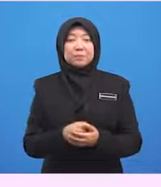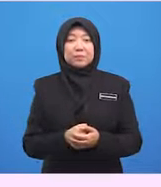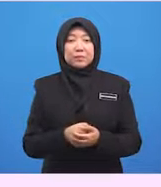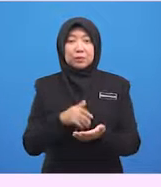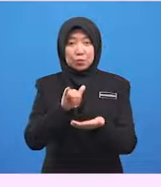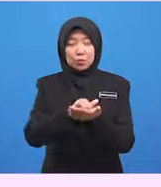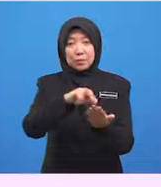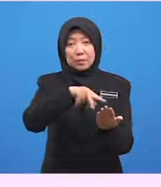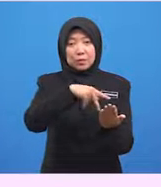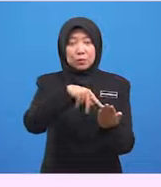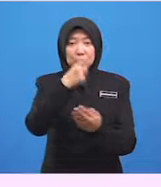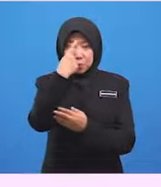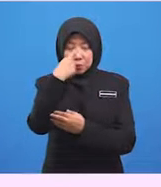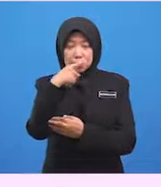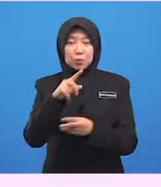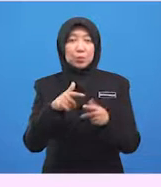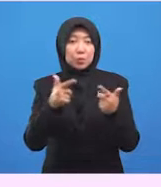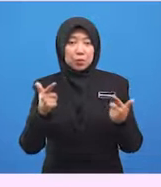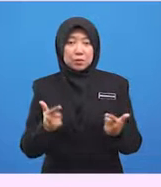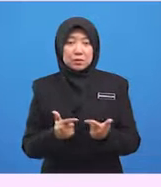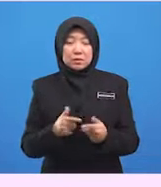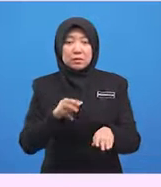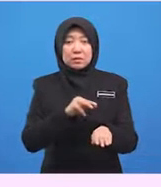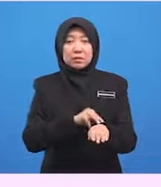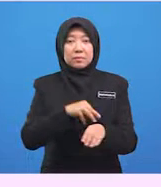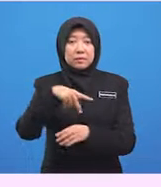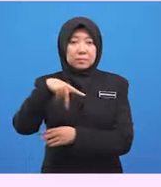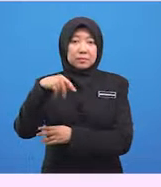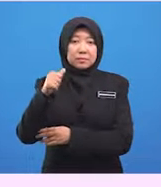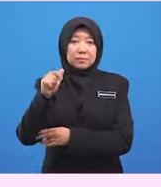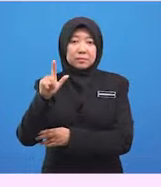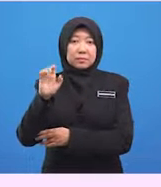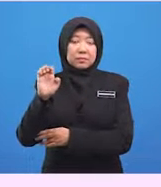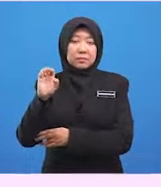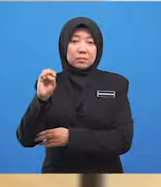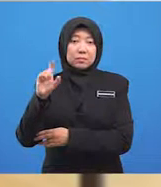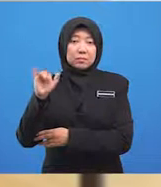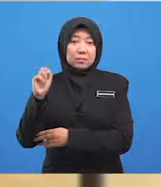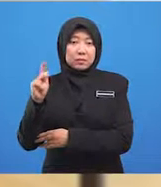pantun untuk lokasi zaman paleolitik gymnation h